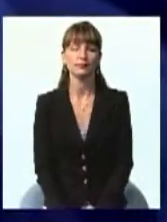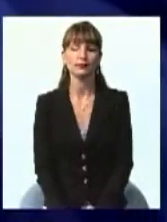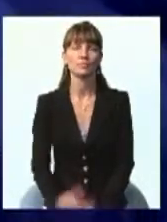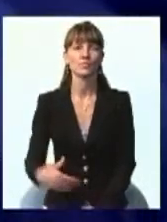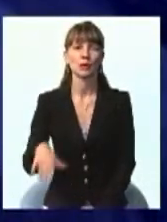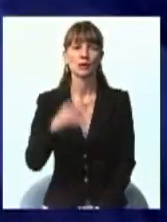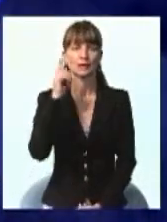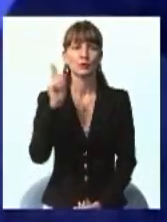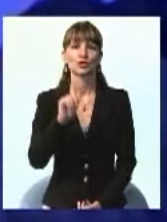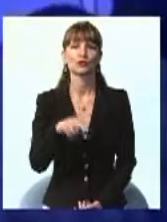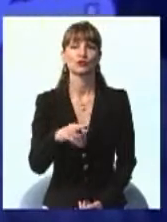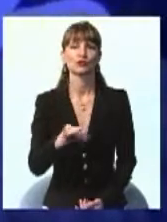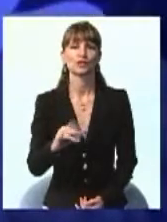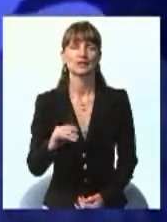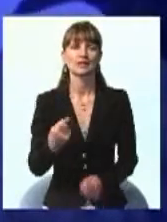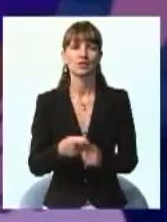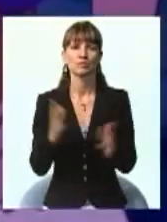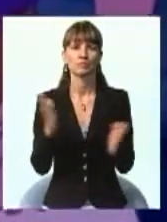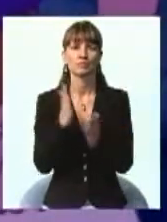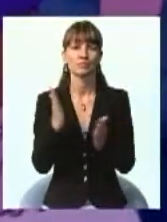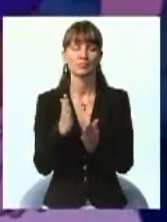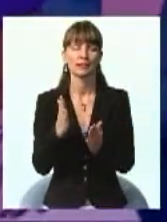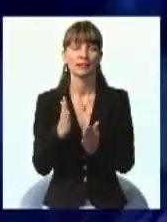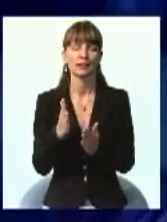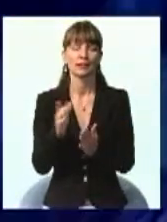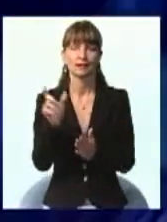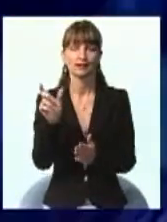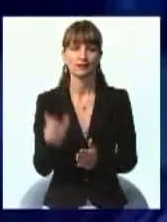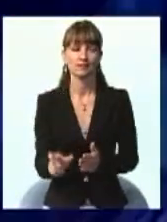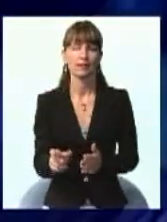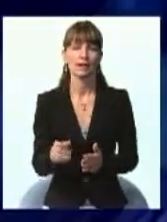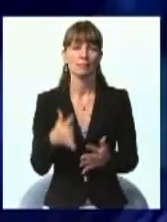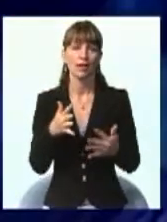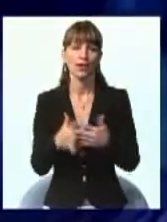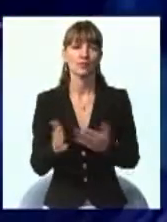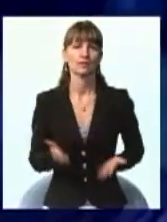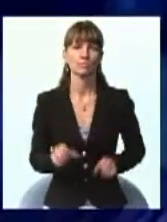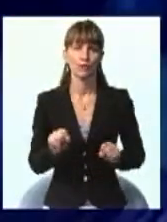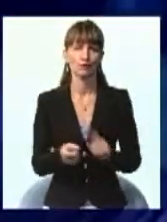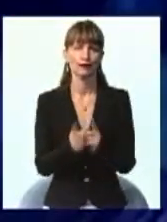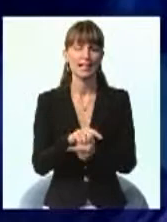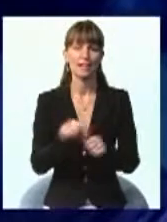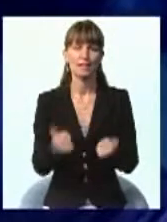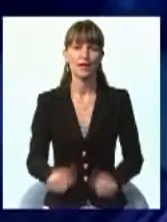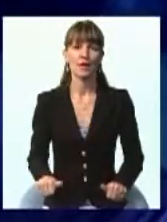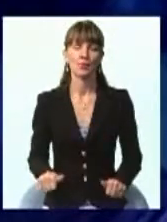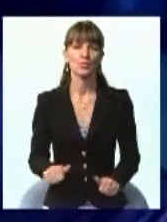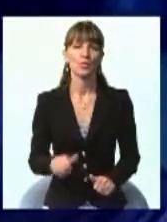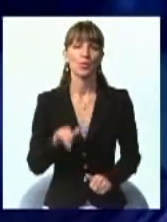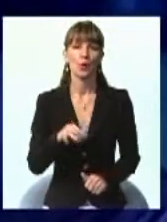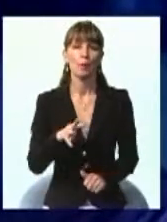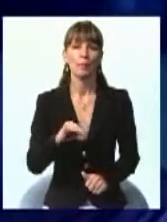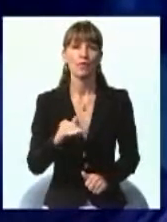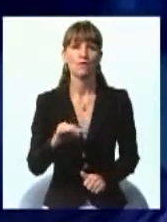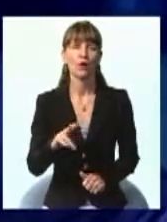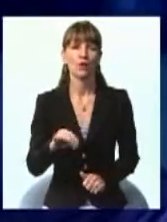Усі знають, що джини – це повітряні істоти із прозорим тілом, які можуть набувати будь-якої форми. У міфології джинами